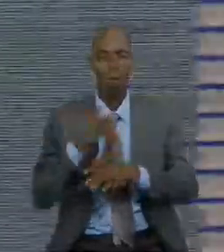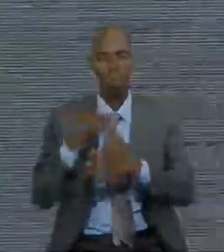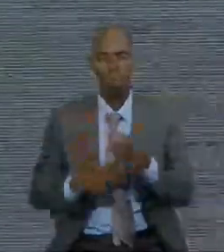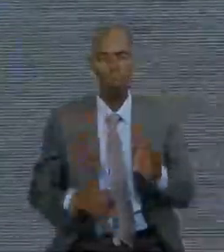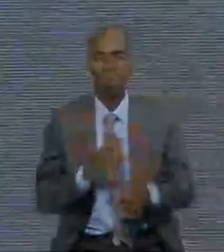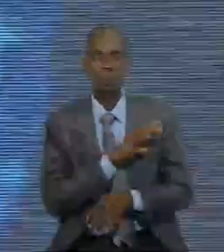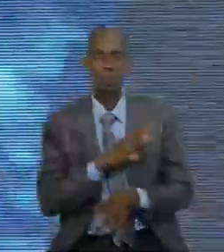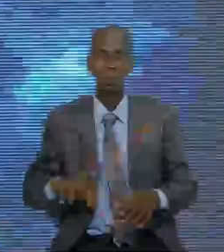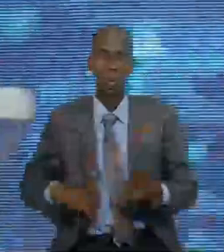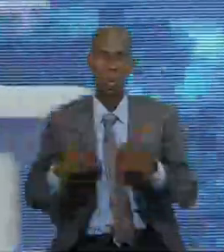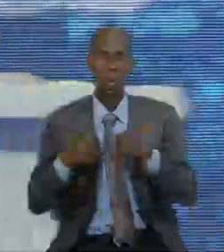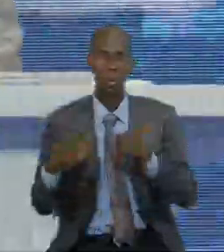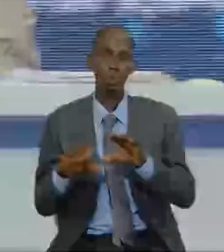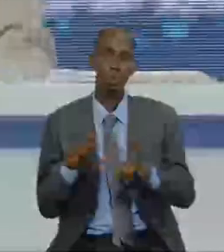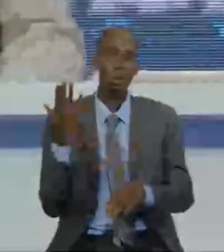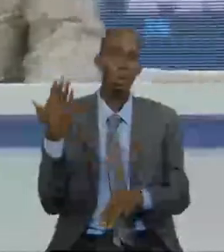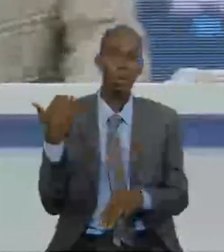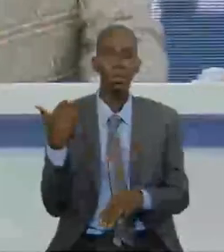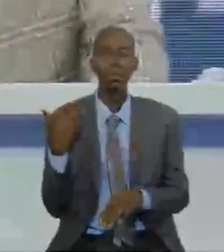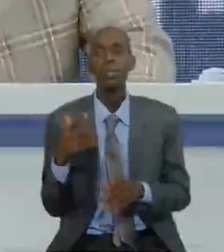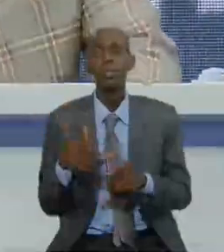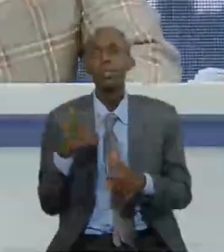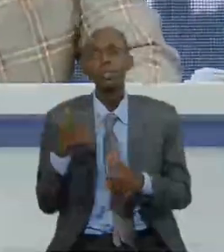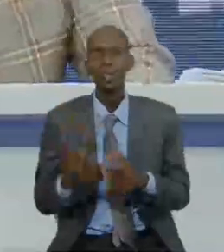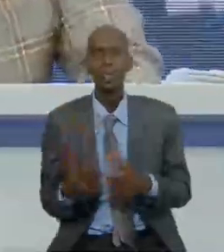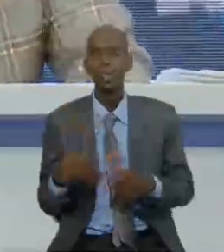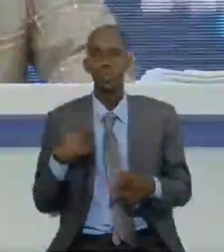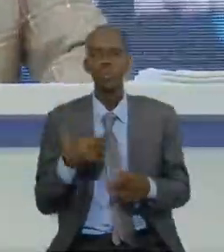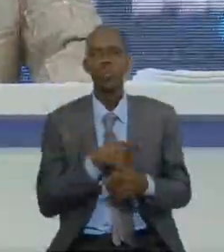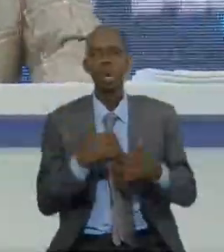tu viens en t'appuyant sur ce que Christ a fait